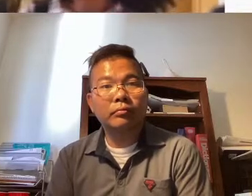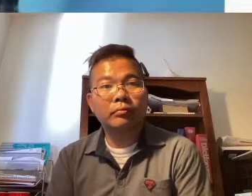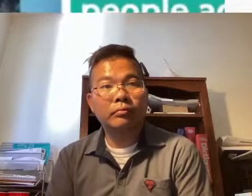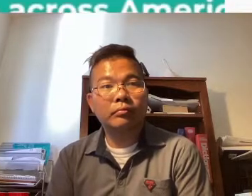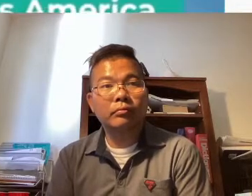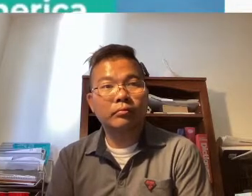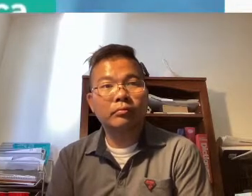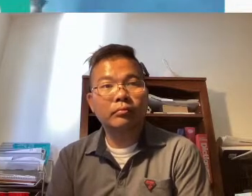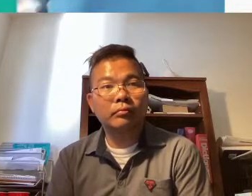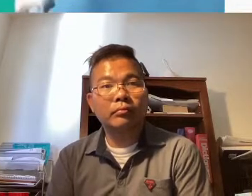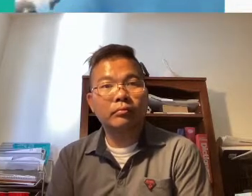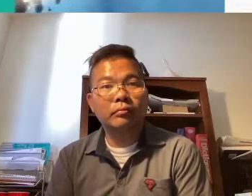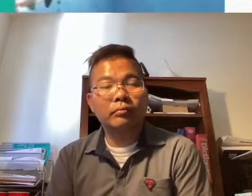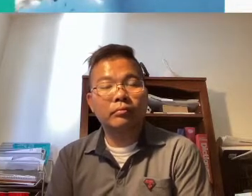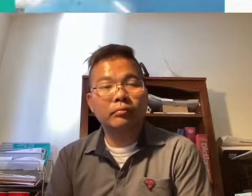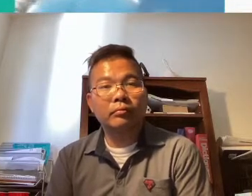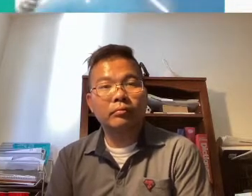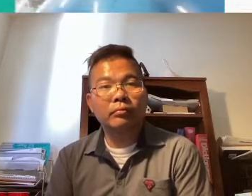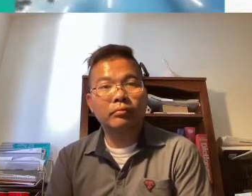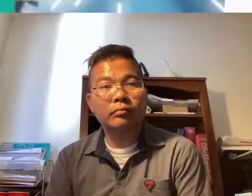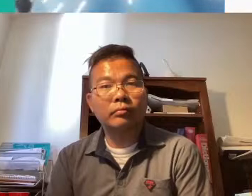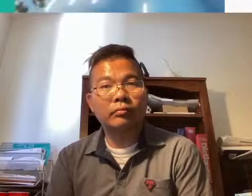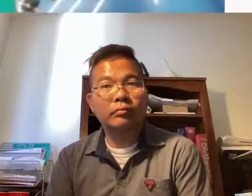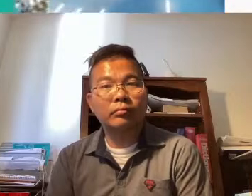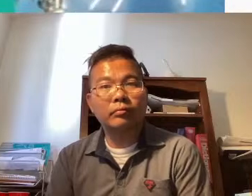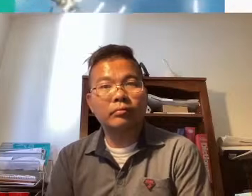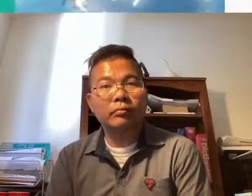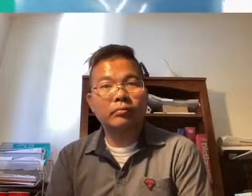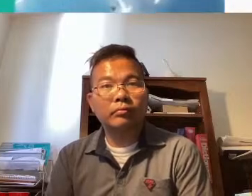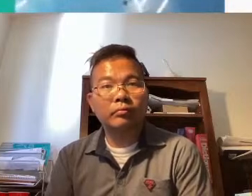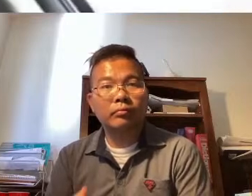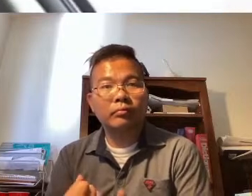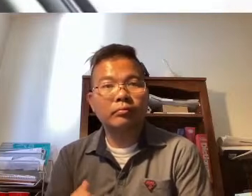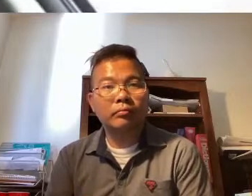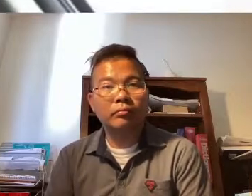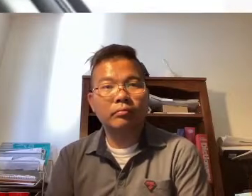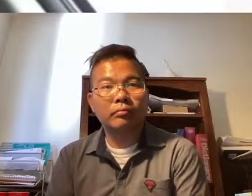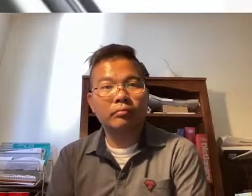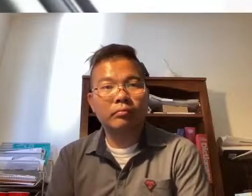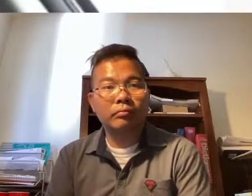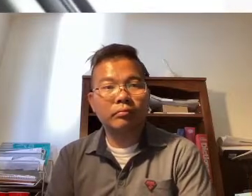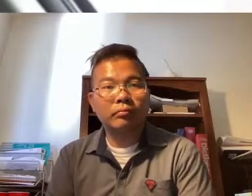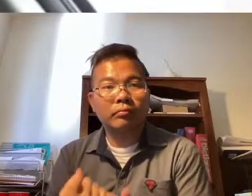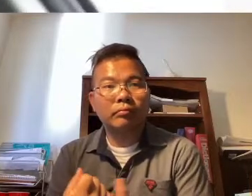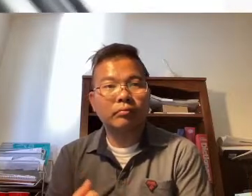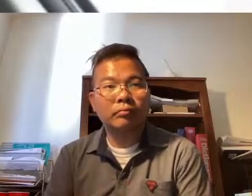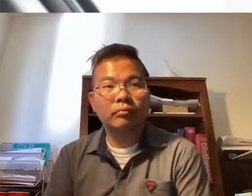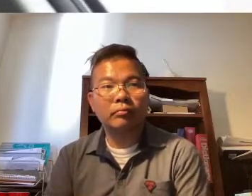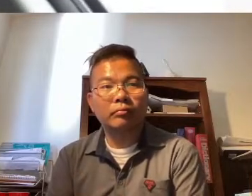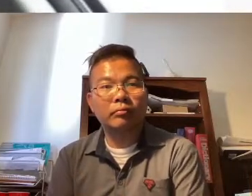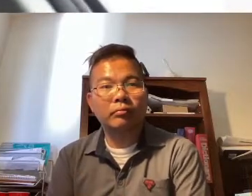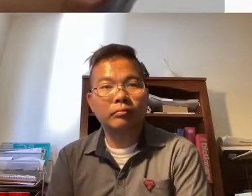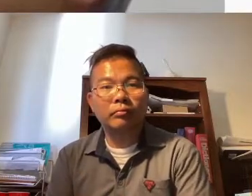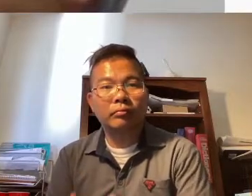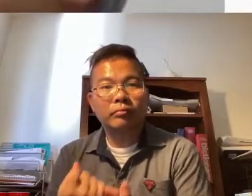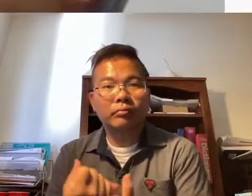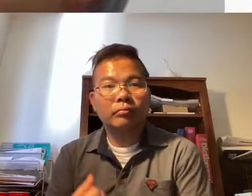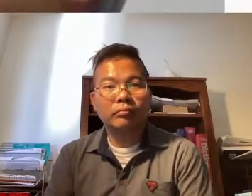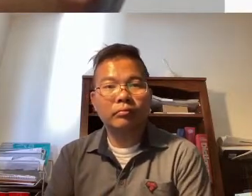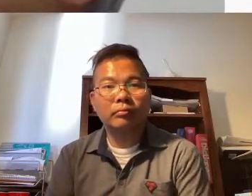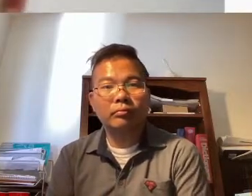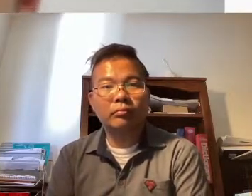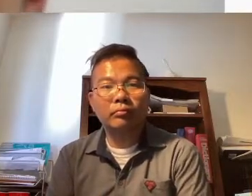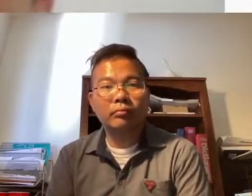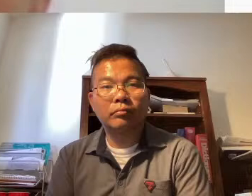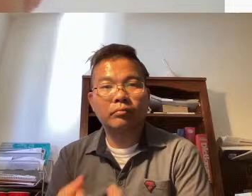có thấy là trên cái thông tin á thì Hoài Linh có chứng nhận số dư, thì nói thật với quý vị á, là những con người mà đã có những cái trải